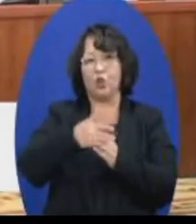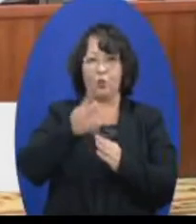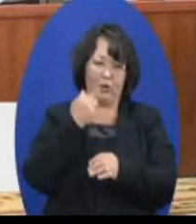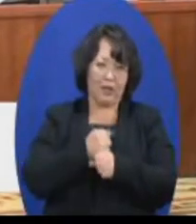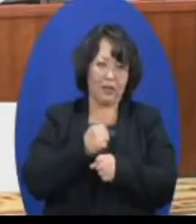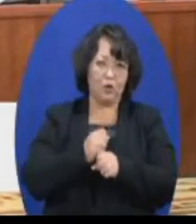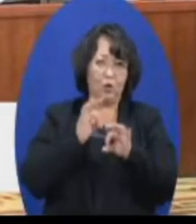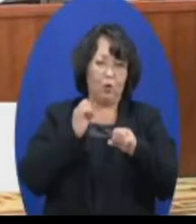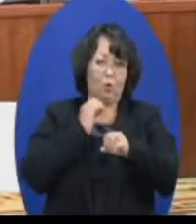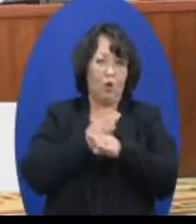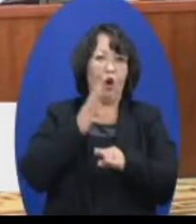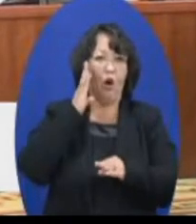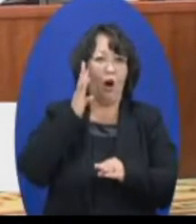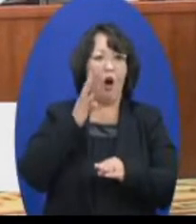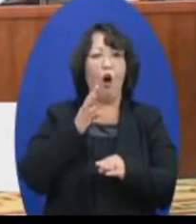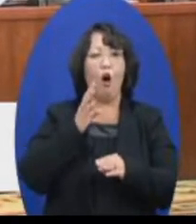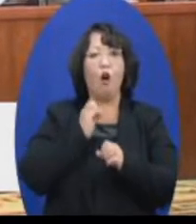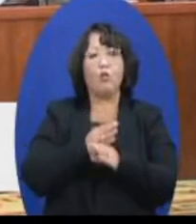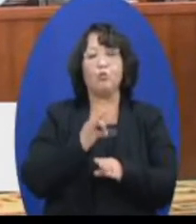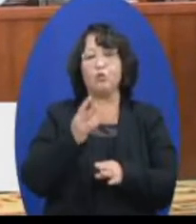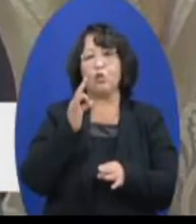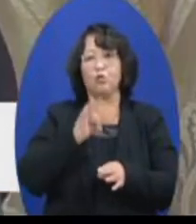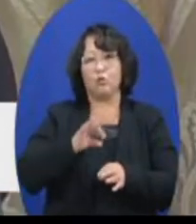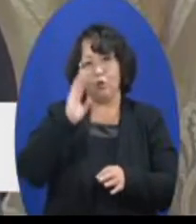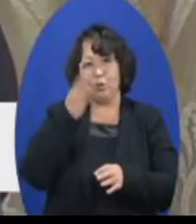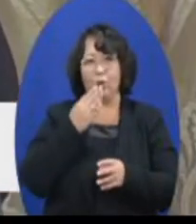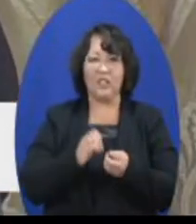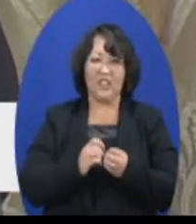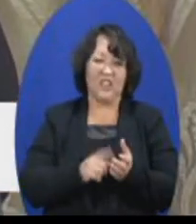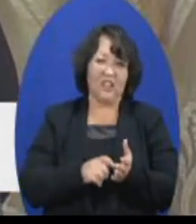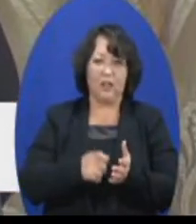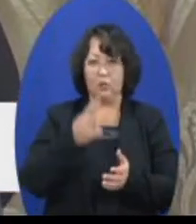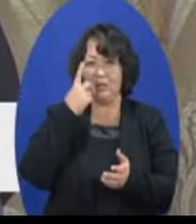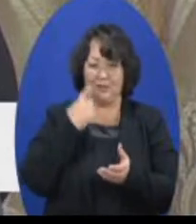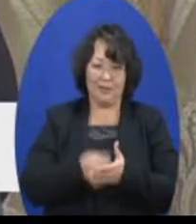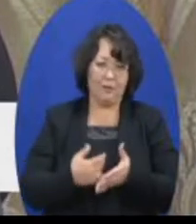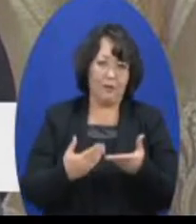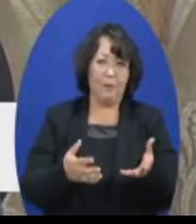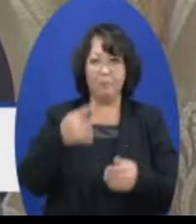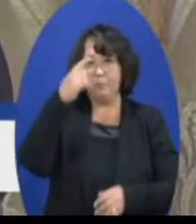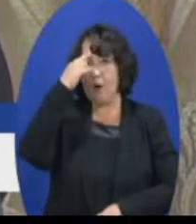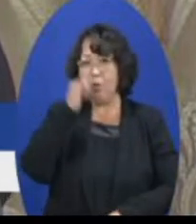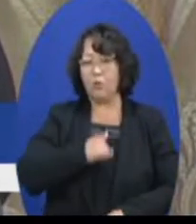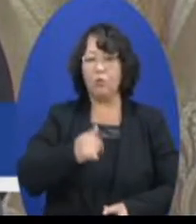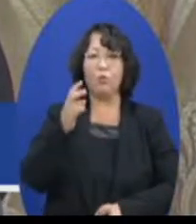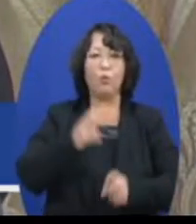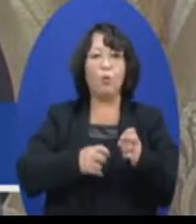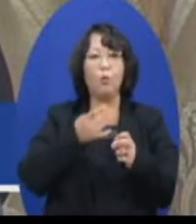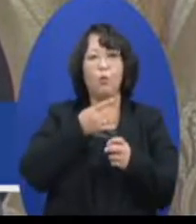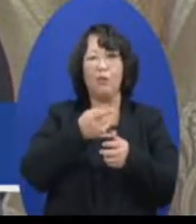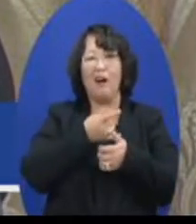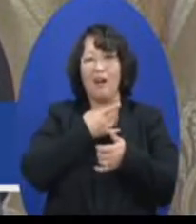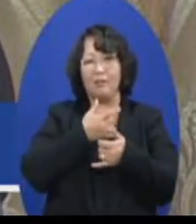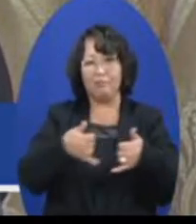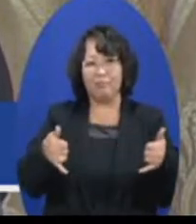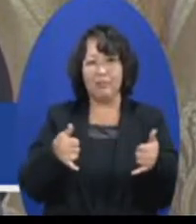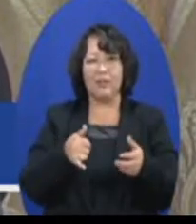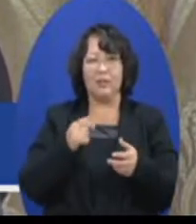ажлыг оновчтой тодорхойлох хэрэгтэй гэсэн саналтай байна. Дотоодод үйлдвэрлэж байгаа архины технологи альдгээд цовсны